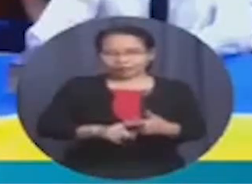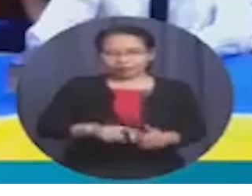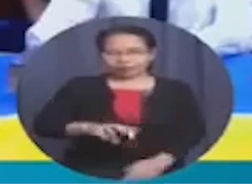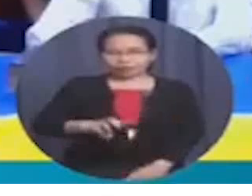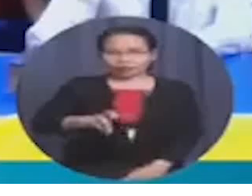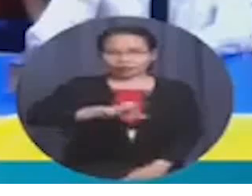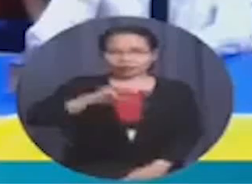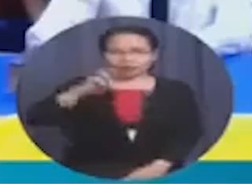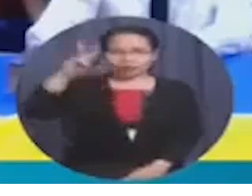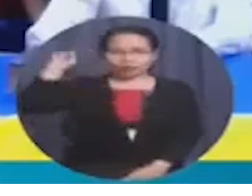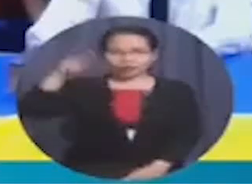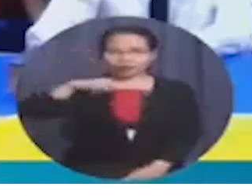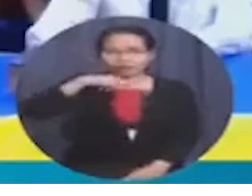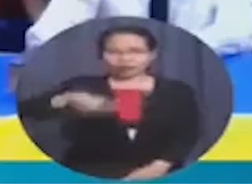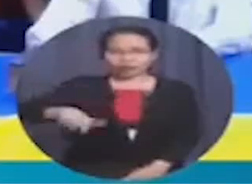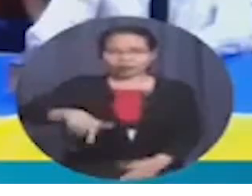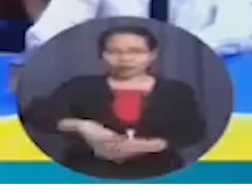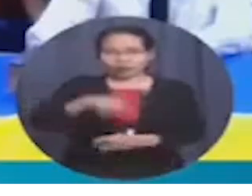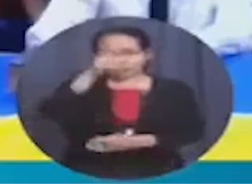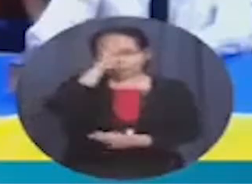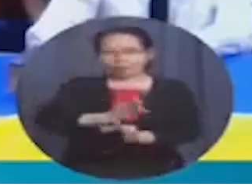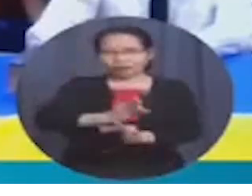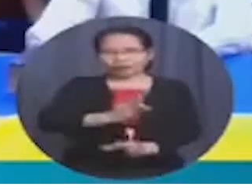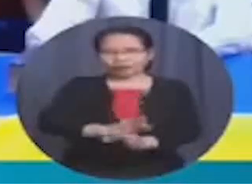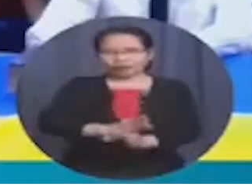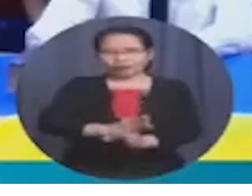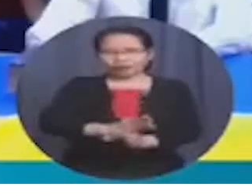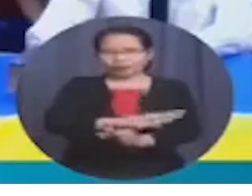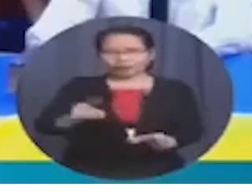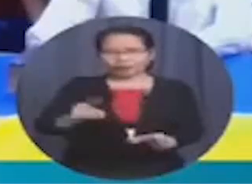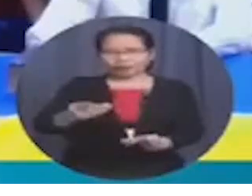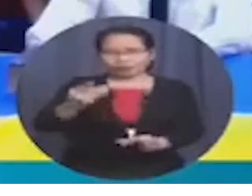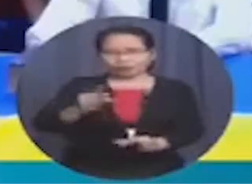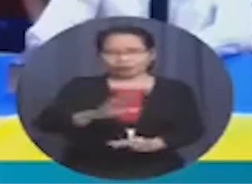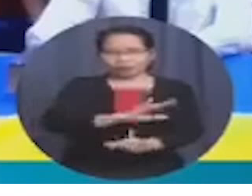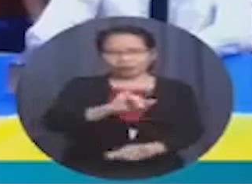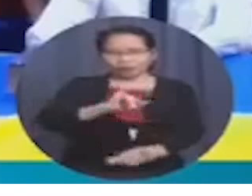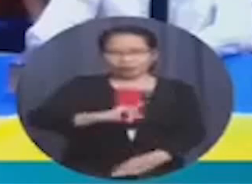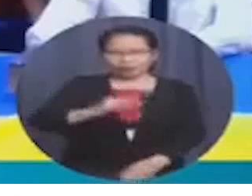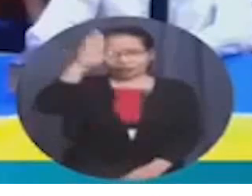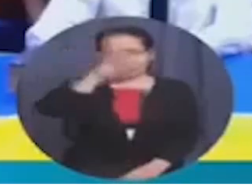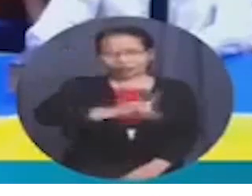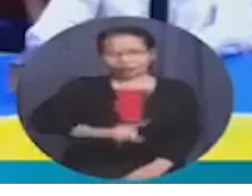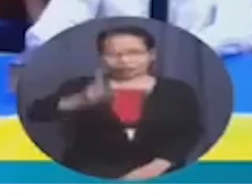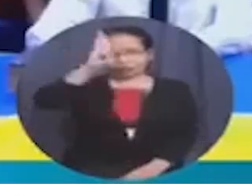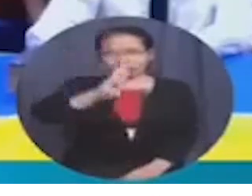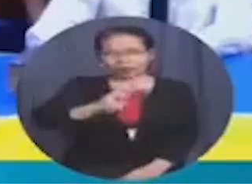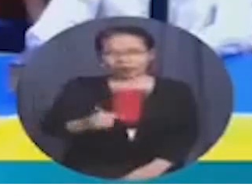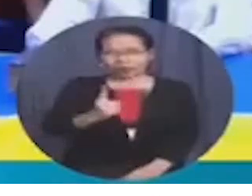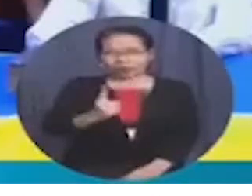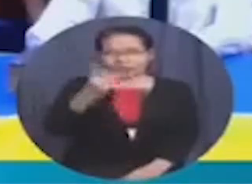rin kilala ang ating Panginoong Diyos. Gusto ko lang pong malaman kung